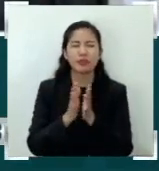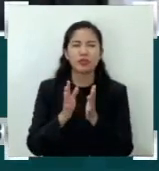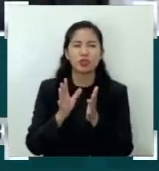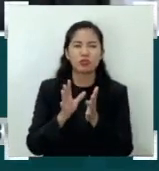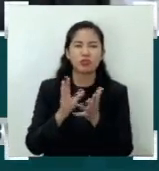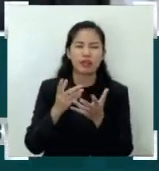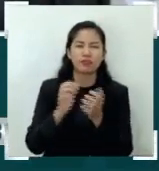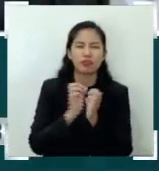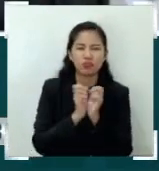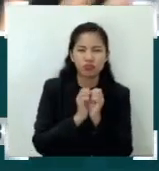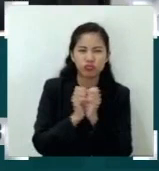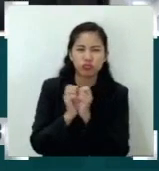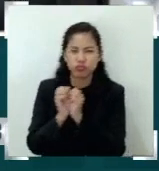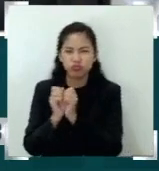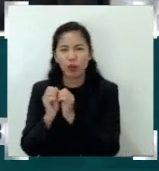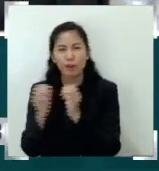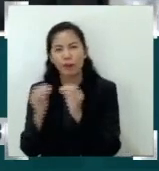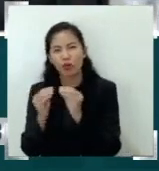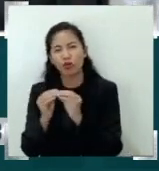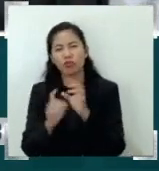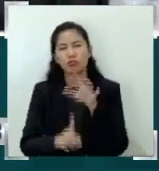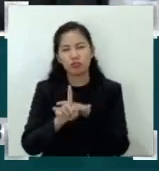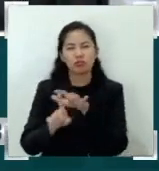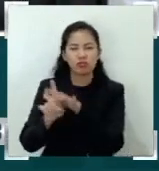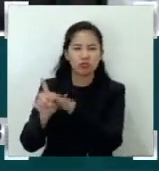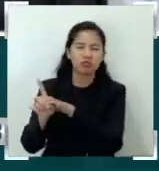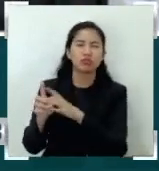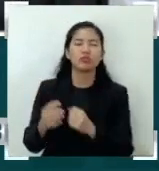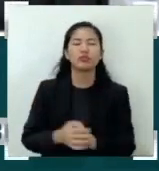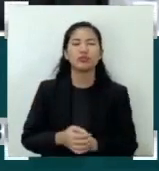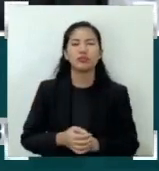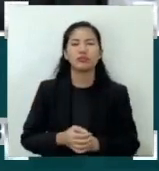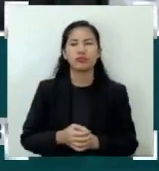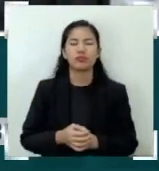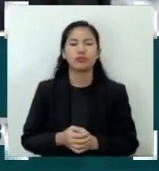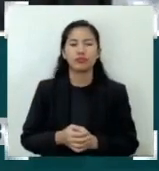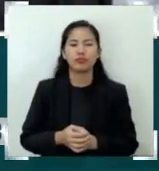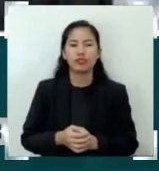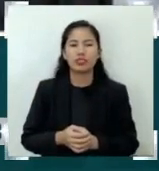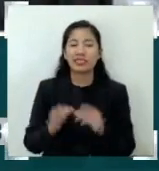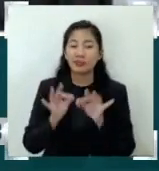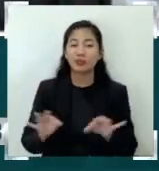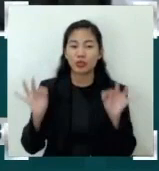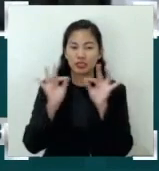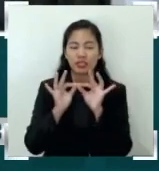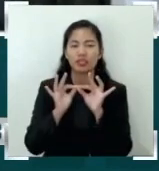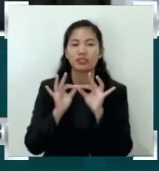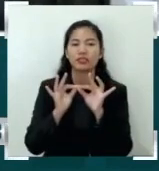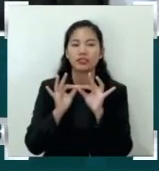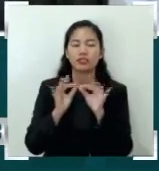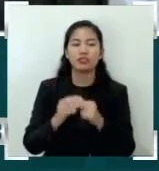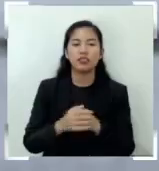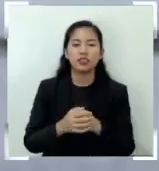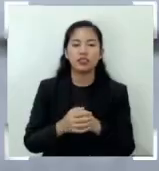ano? At nakakapag-reproduce po sila. At ang pinaka importante, mas nagkakaroon ng tsansa ang virus na